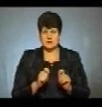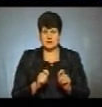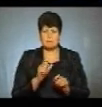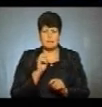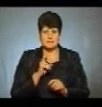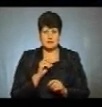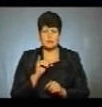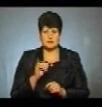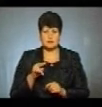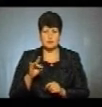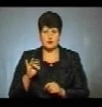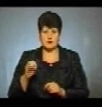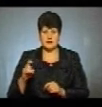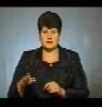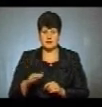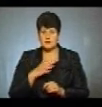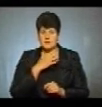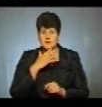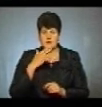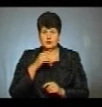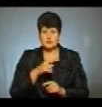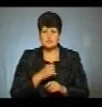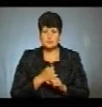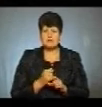племінниці Ірині Прохорець. Багато вона зробила для